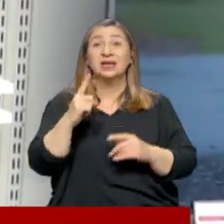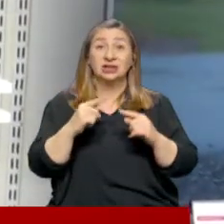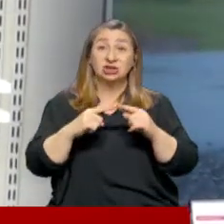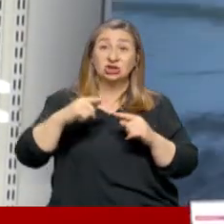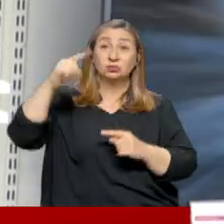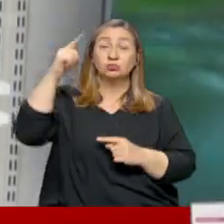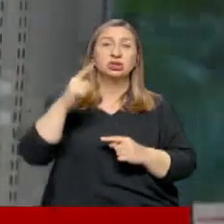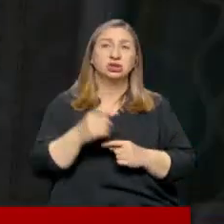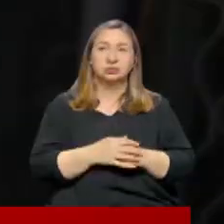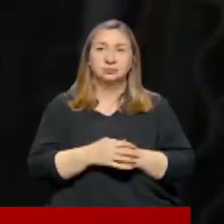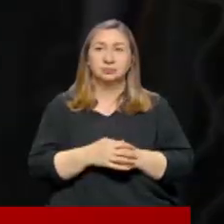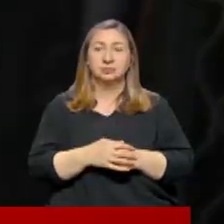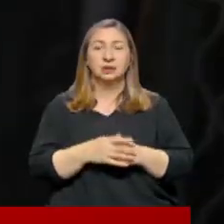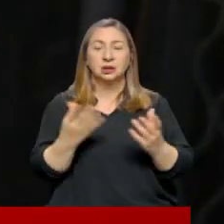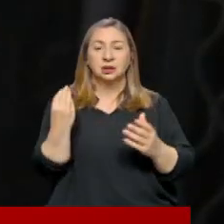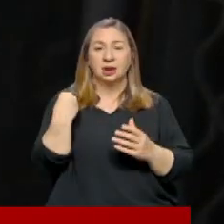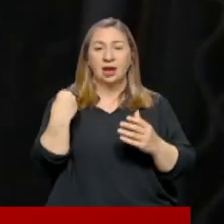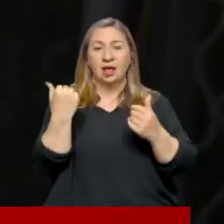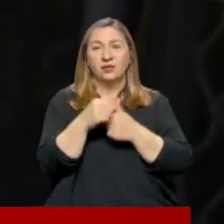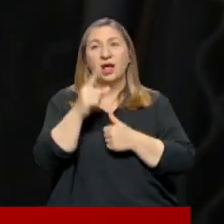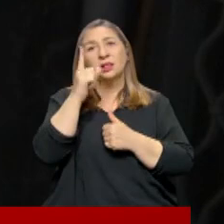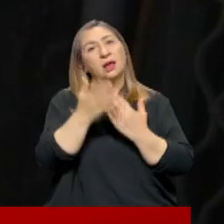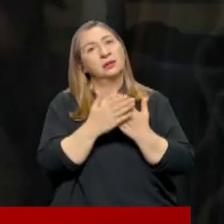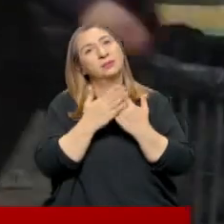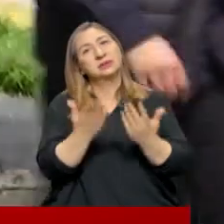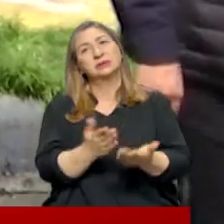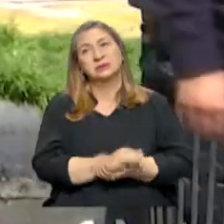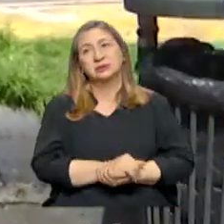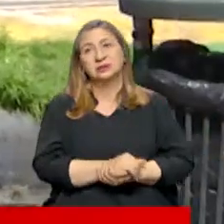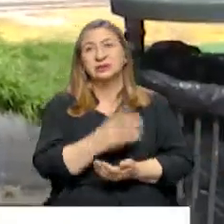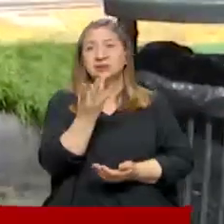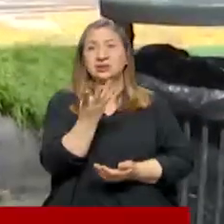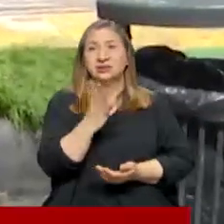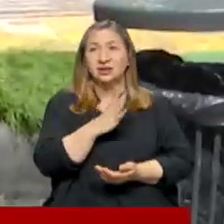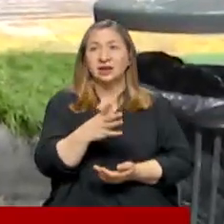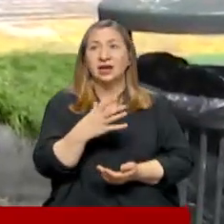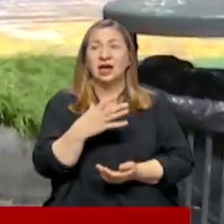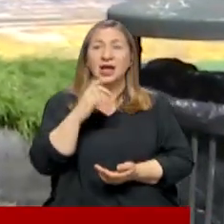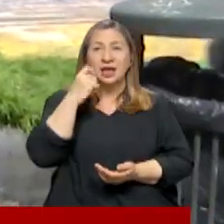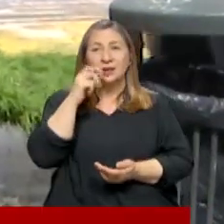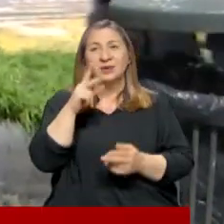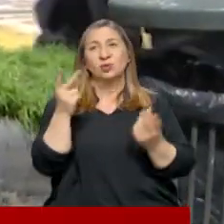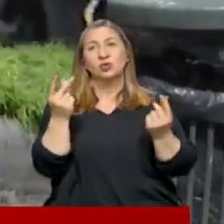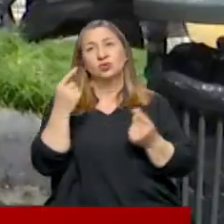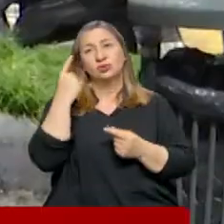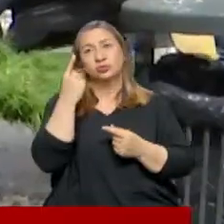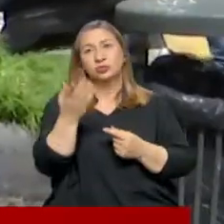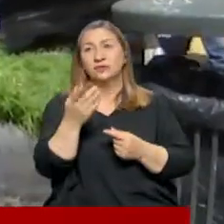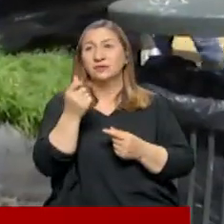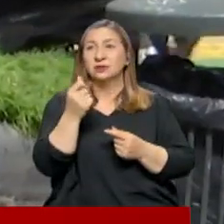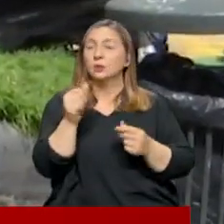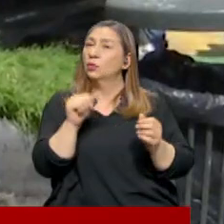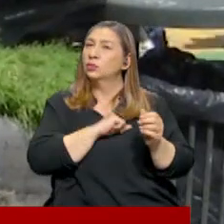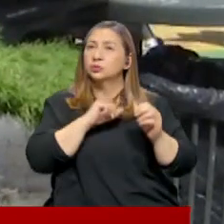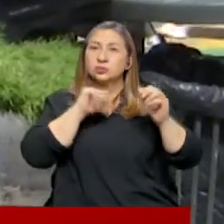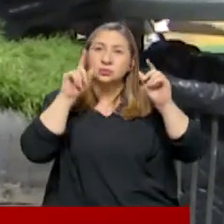9000'lere çıkmış durumda. Yani yeni evlenenlere Allah yardım etsin. Nişanımız var. Ekim gibi de düğün düşünüyoruz. Fiyatlar